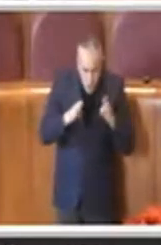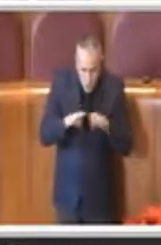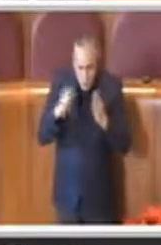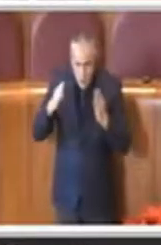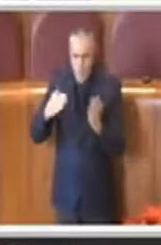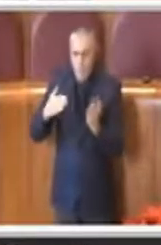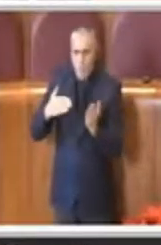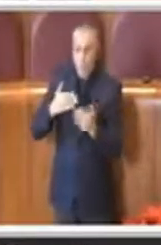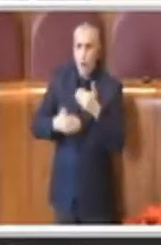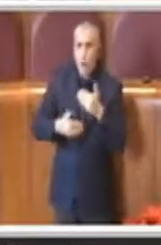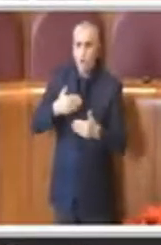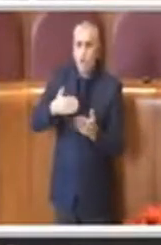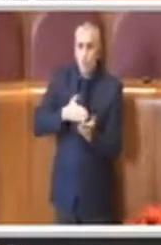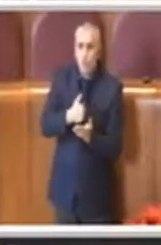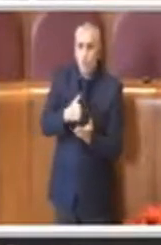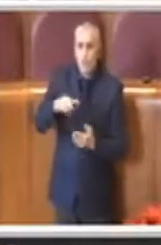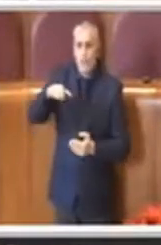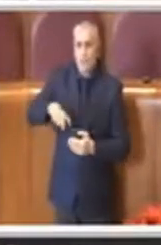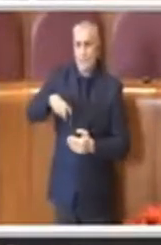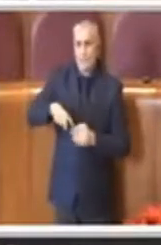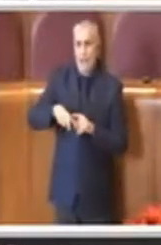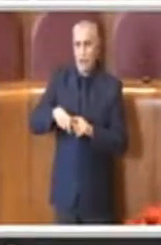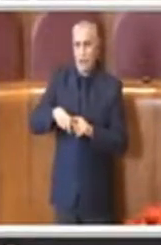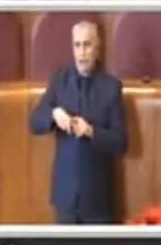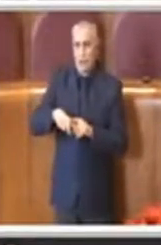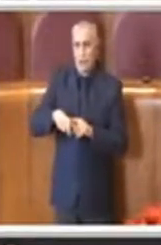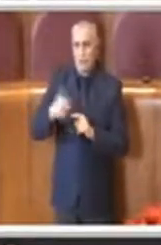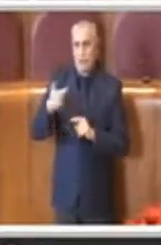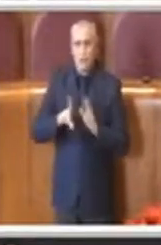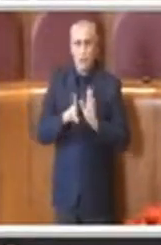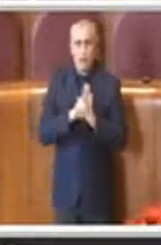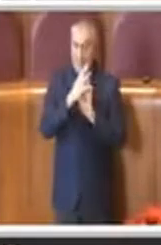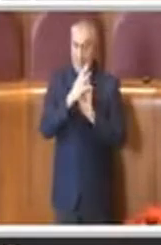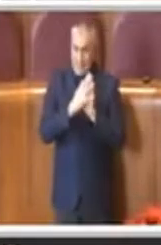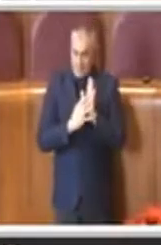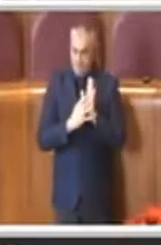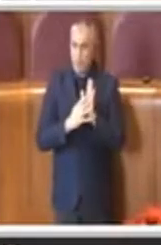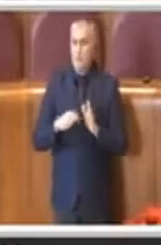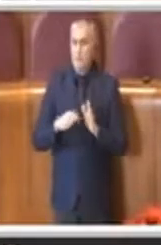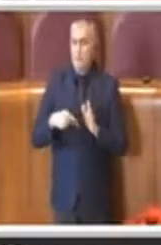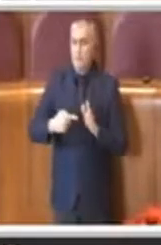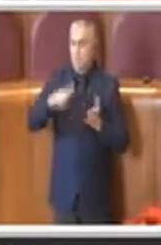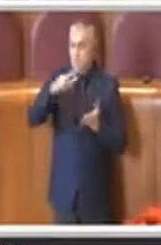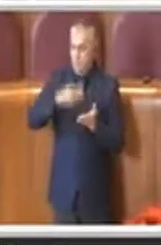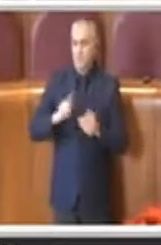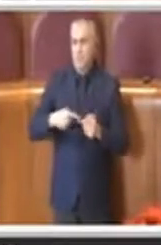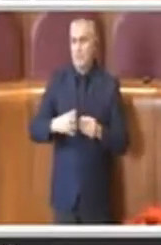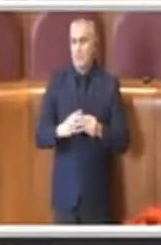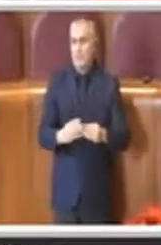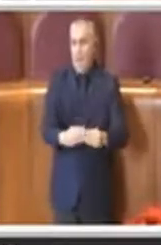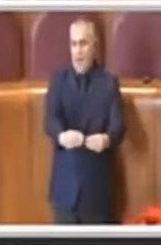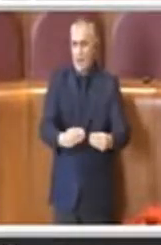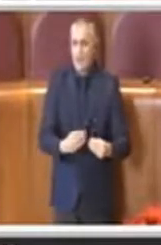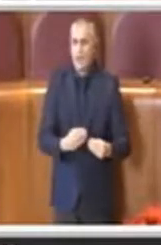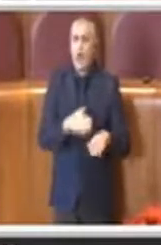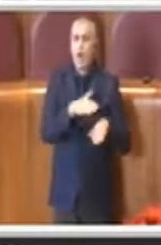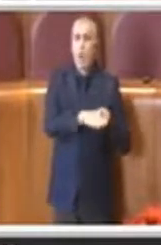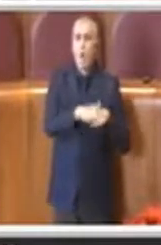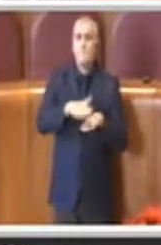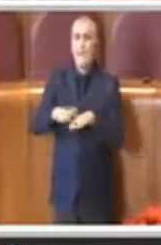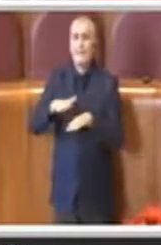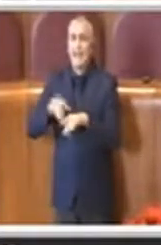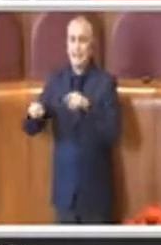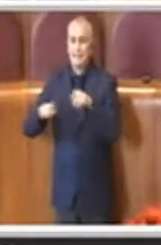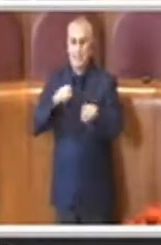da mettere in atto per attuare queste delibere e soprattutto anche con il riparto delle competenze tra i vari